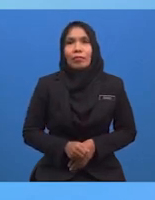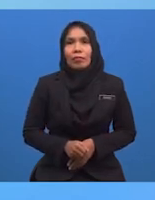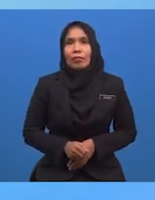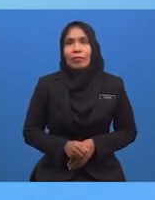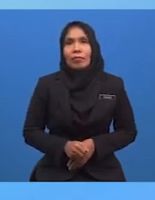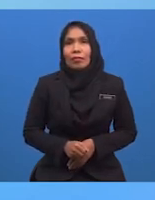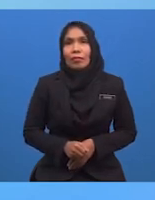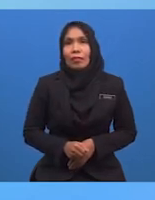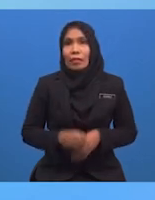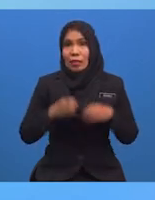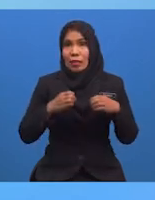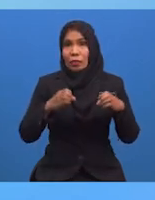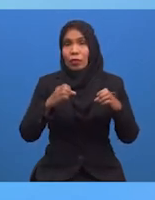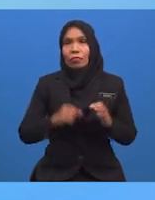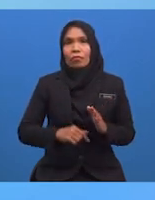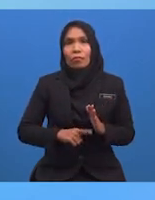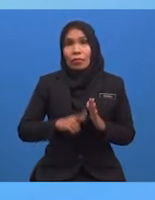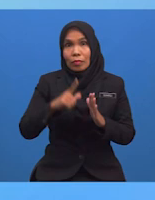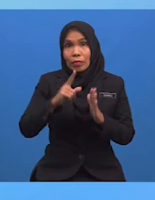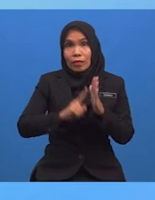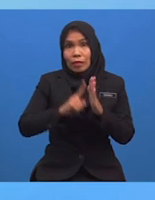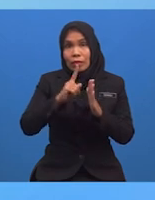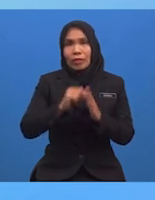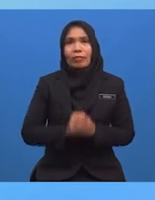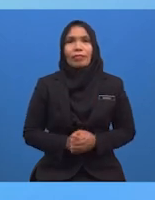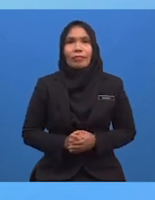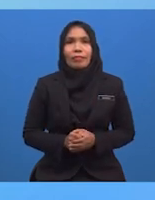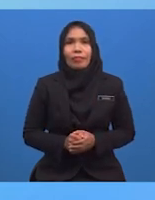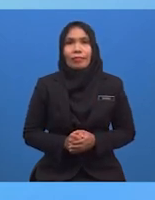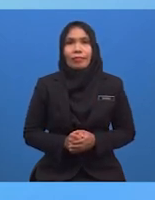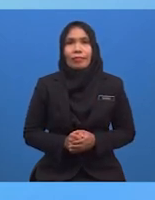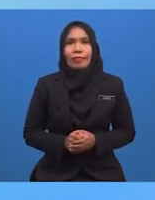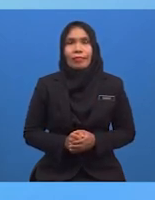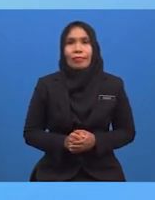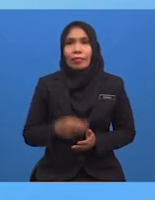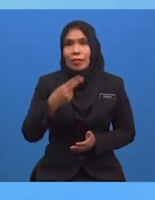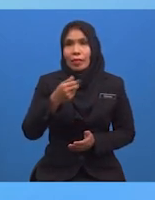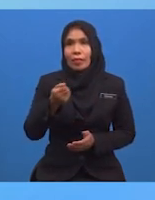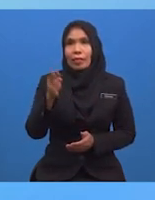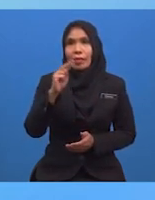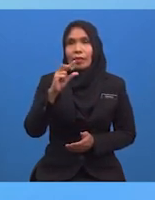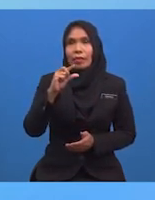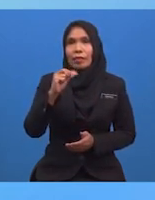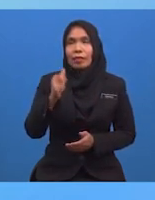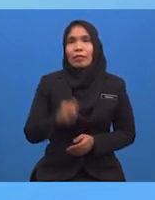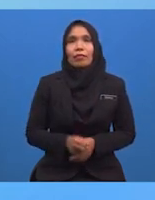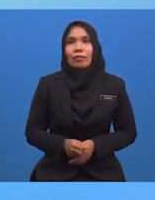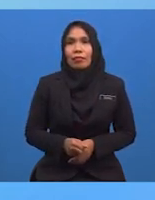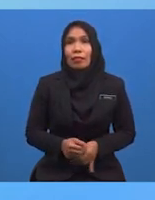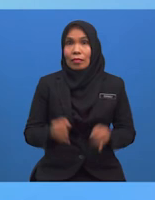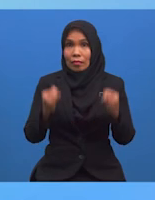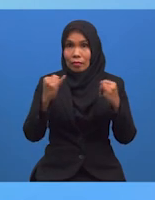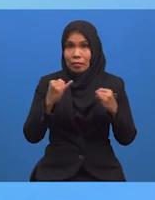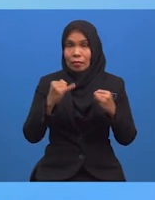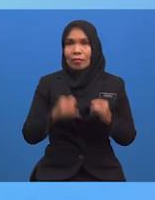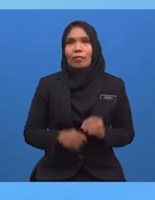seterusnya mengurangkan kuantiti ekspor ke luar negeri. Jika ekspor negara itu tidak anjal permintaan